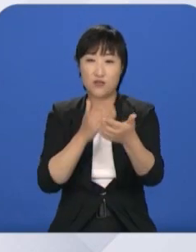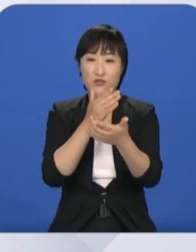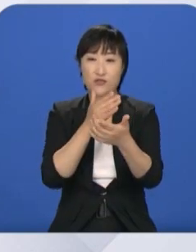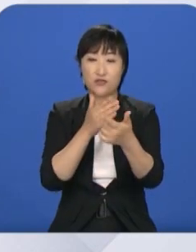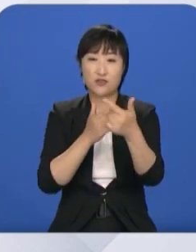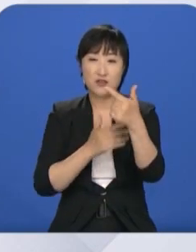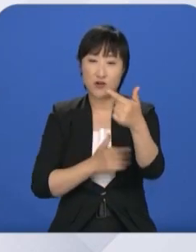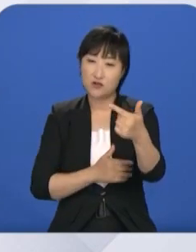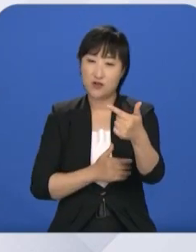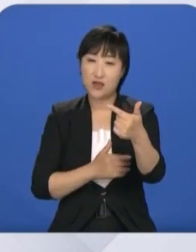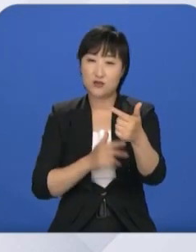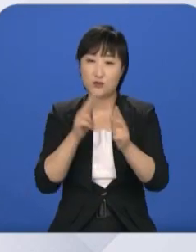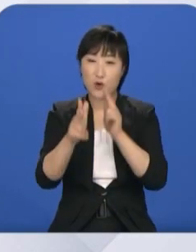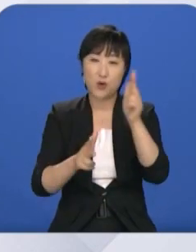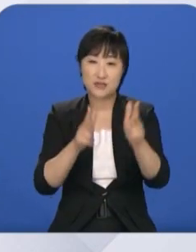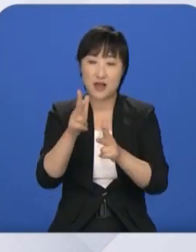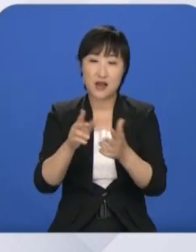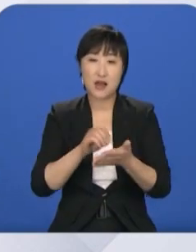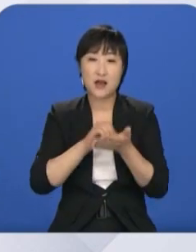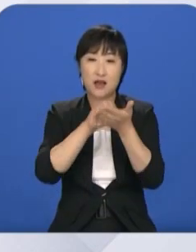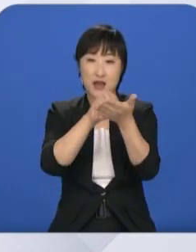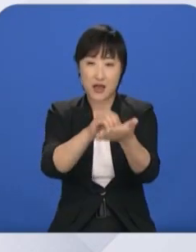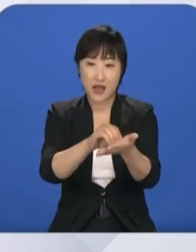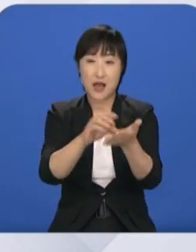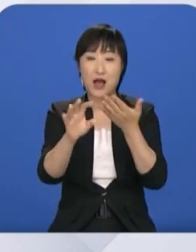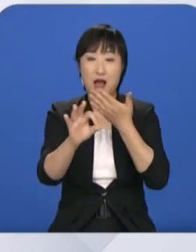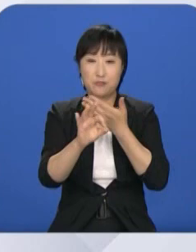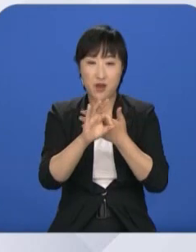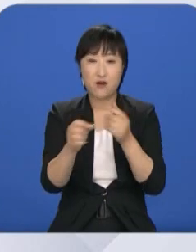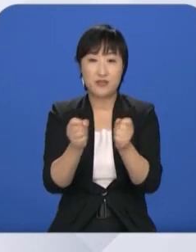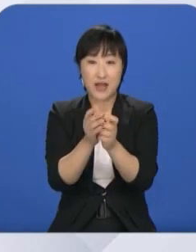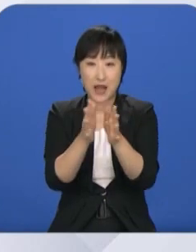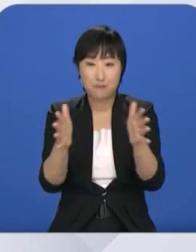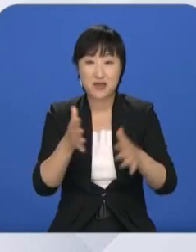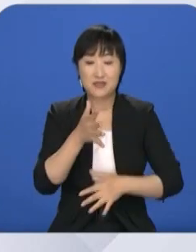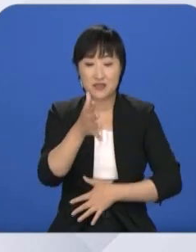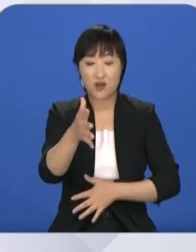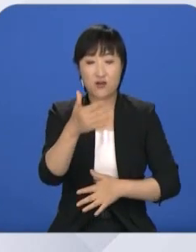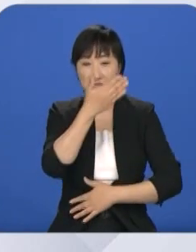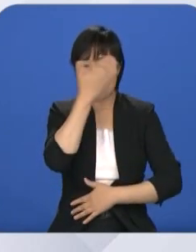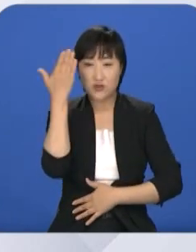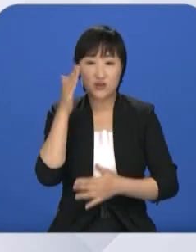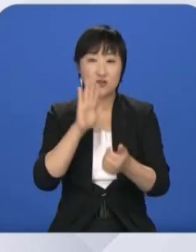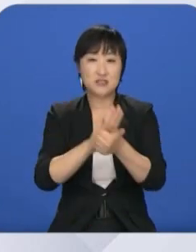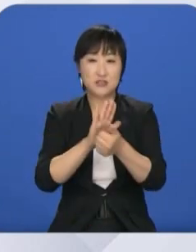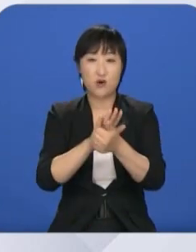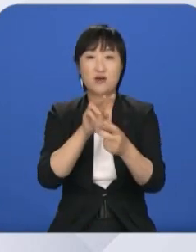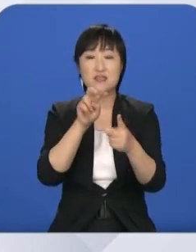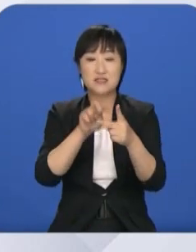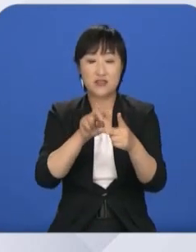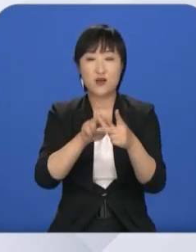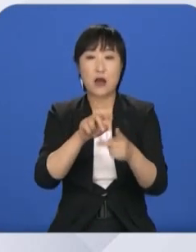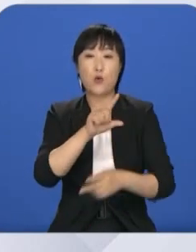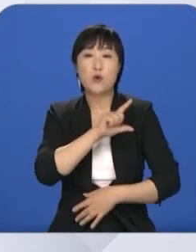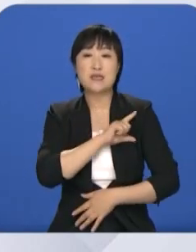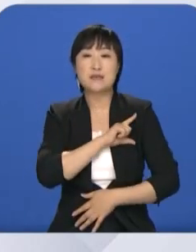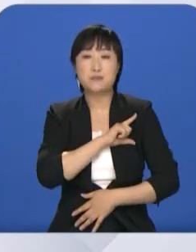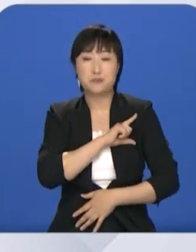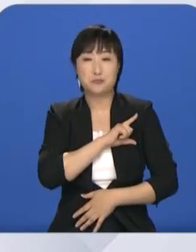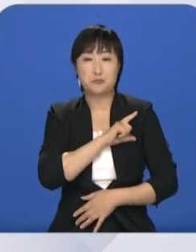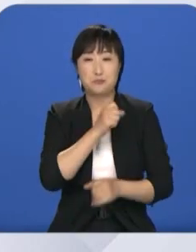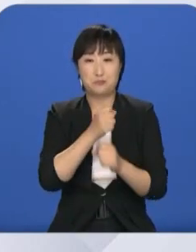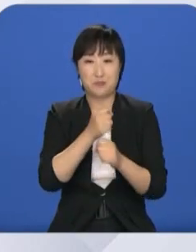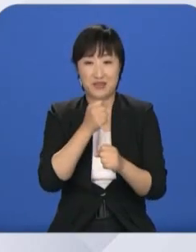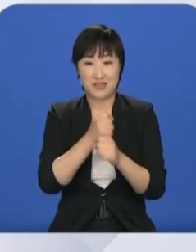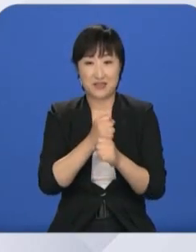여섯 종류의 그 업종이 들어가면 그것을 아파트형 그 청년 지원센터라고 그렇게 용어를 그렇게